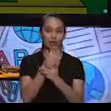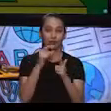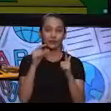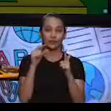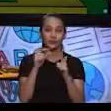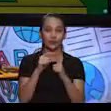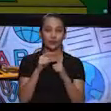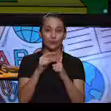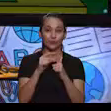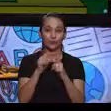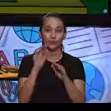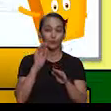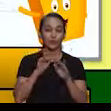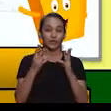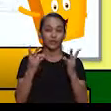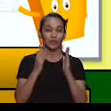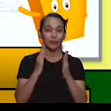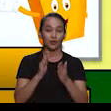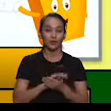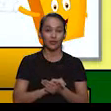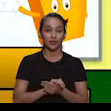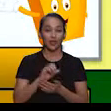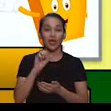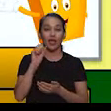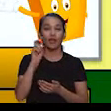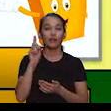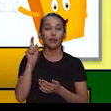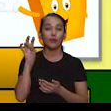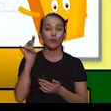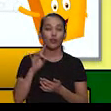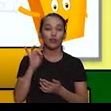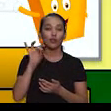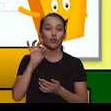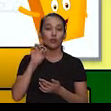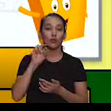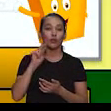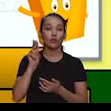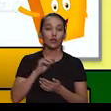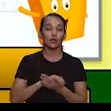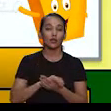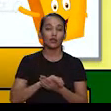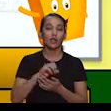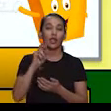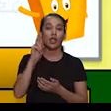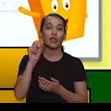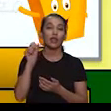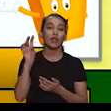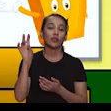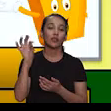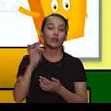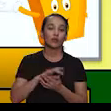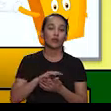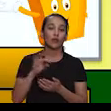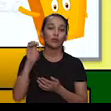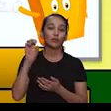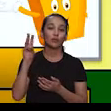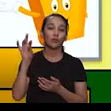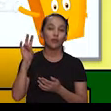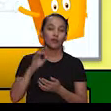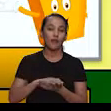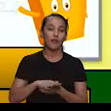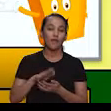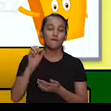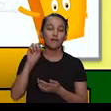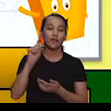hosil qilarkanmiz. Demak, siz anhor, nok, qanor, osmon, fan,